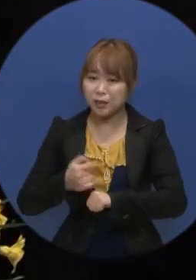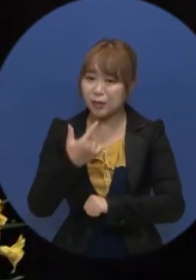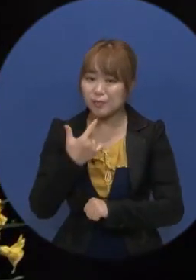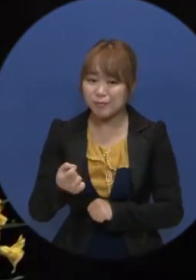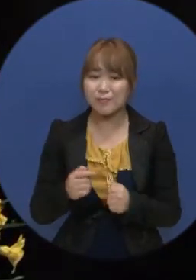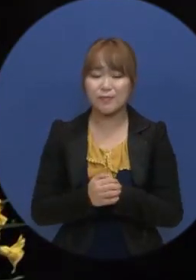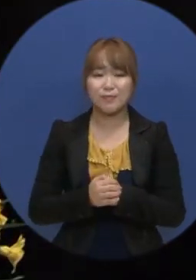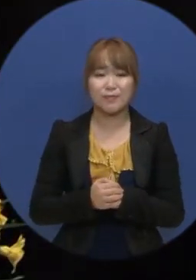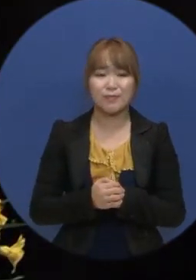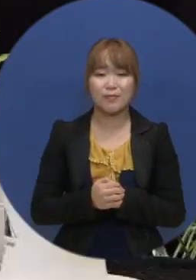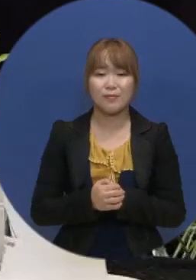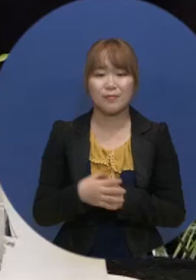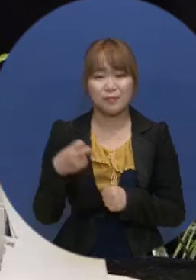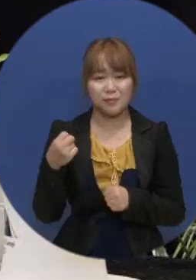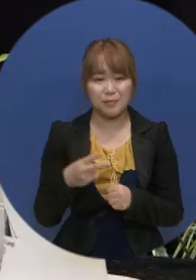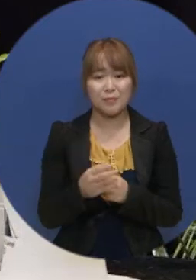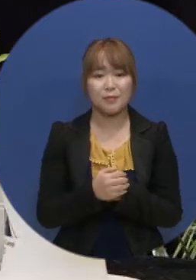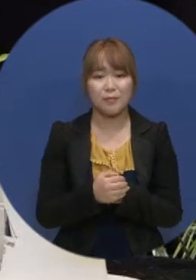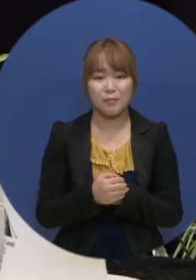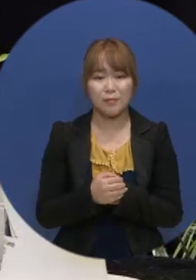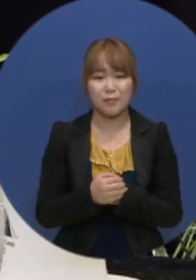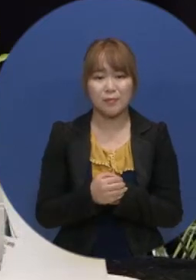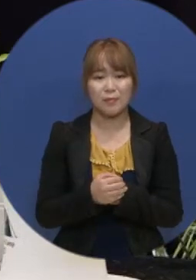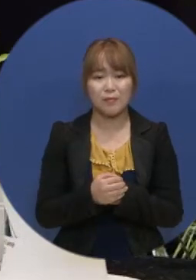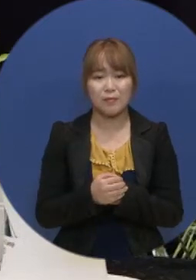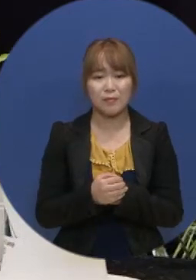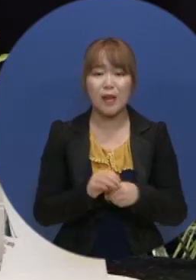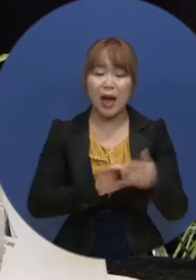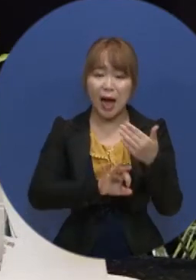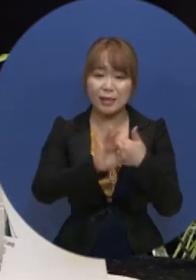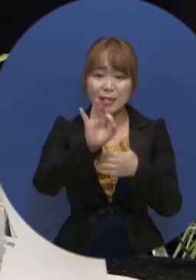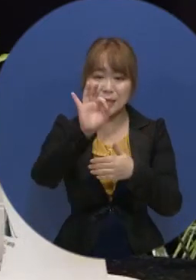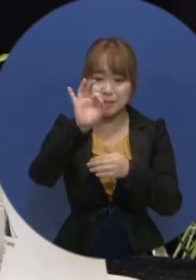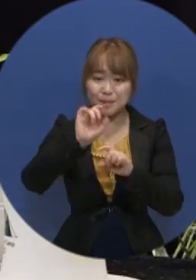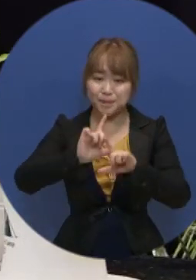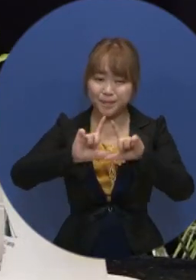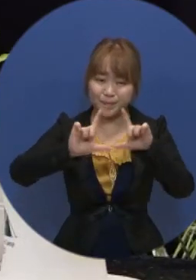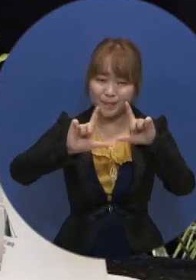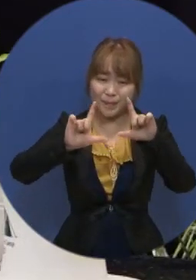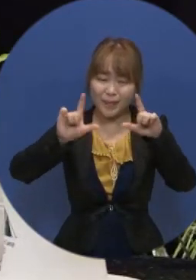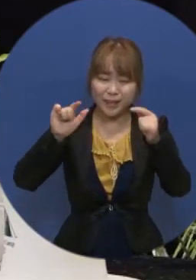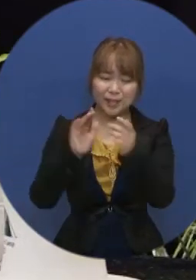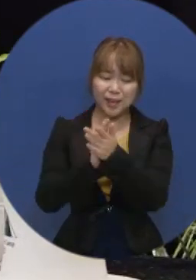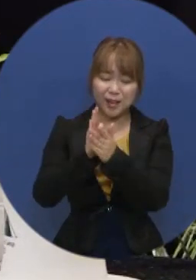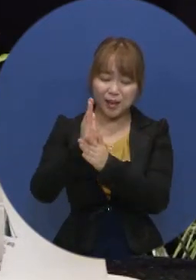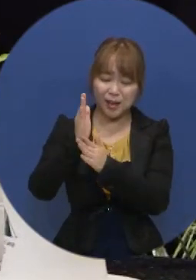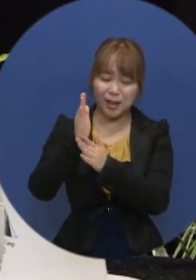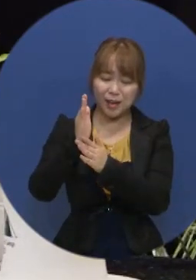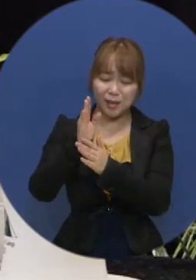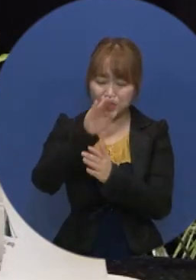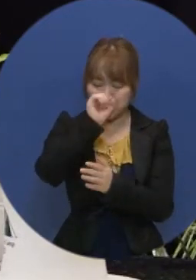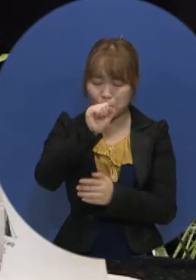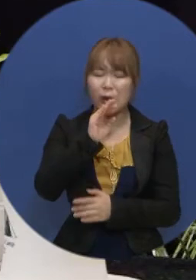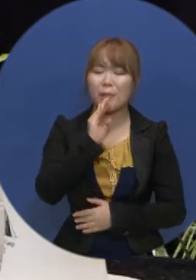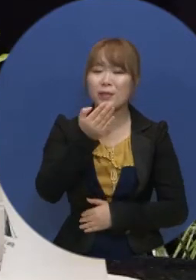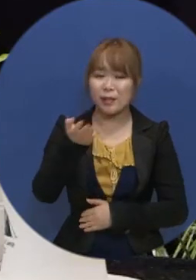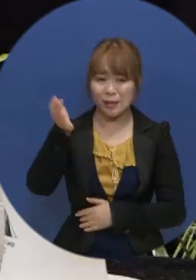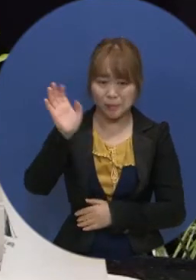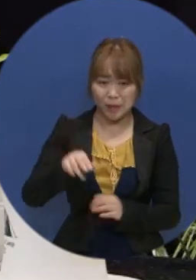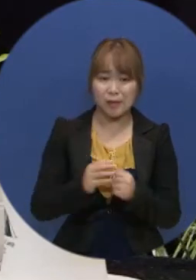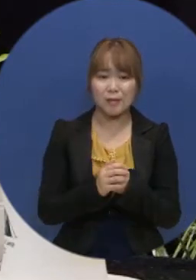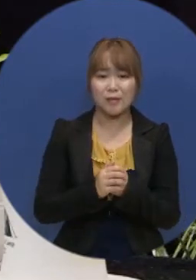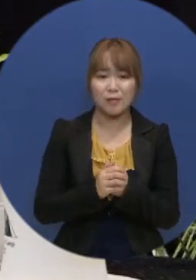네. 그리고 이 아침 해가 네. 찬란하고 네. 좋지만